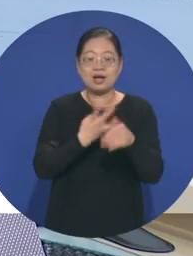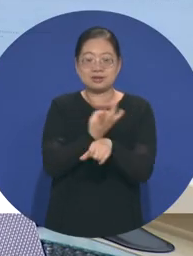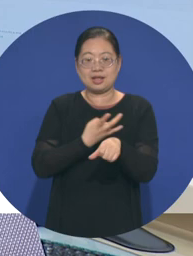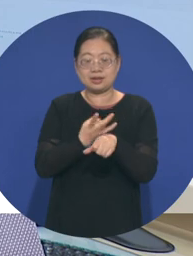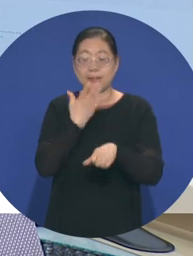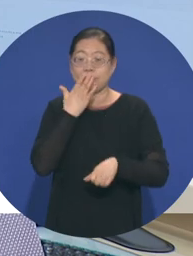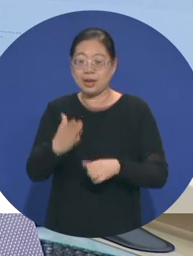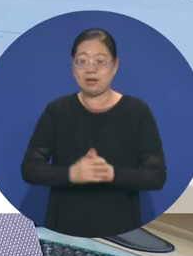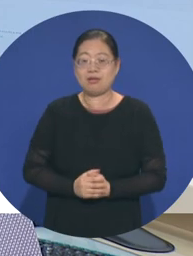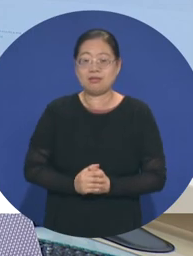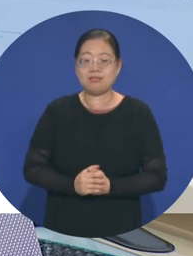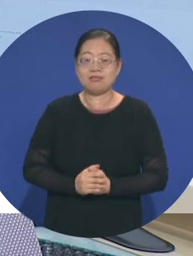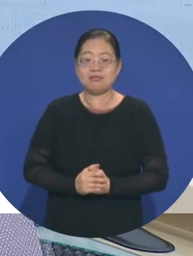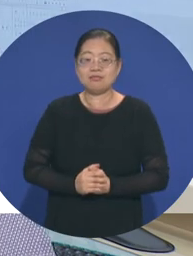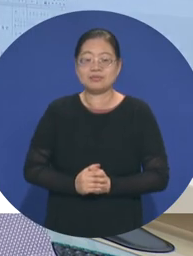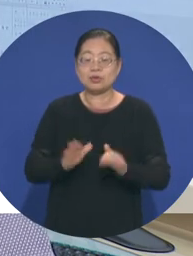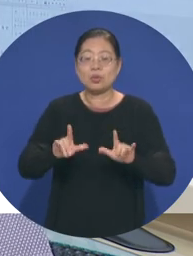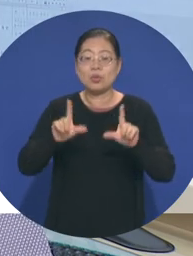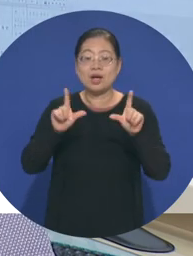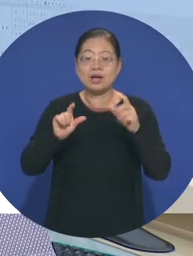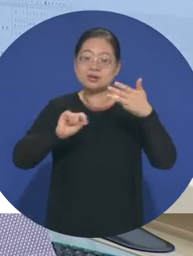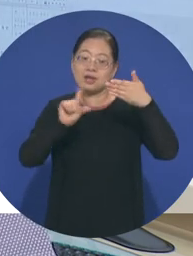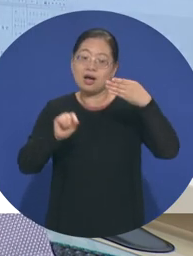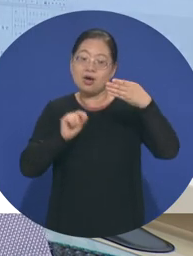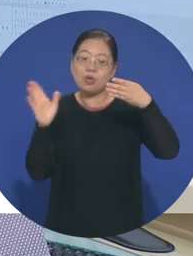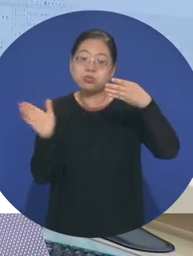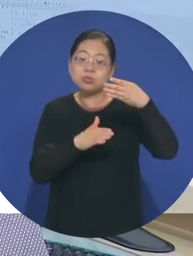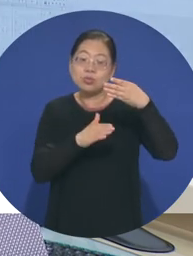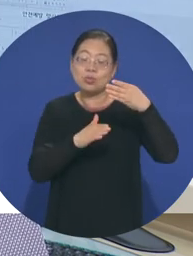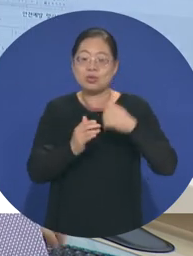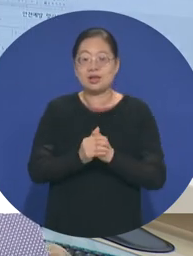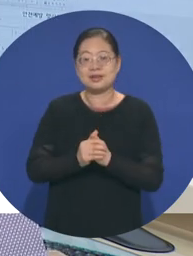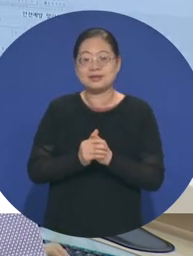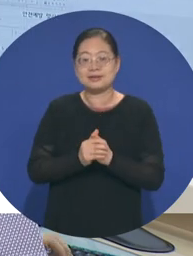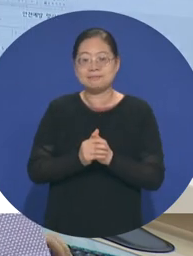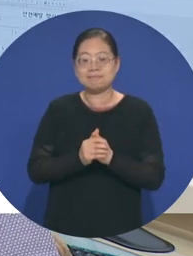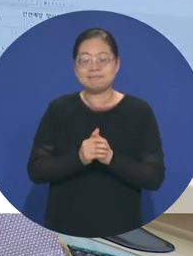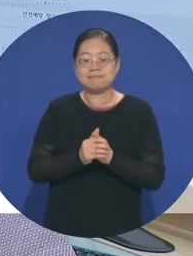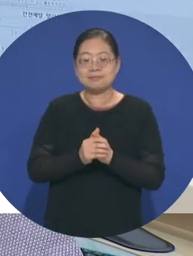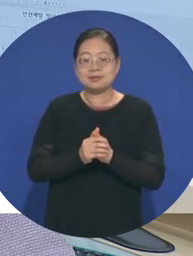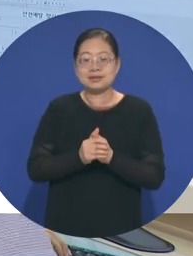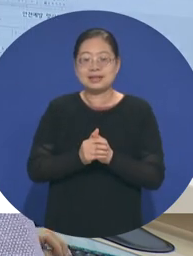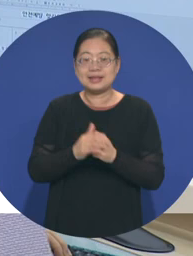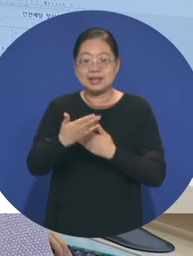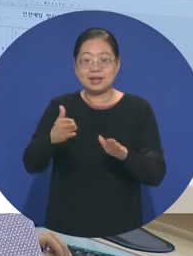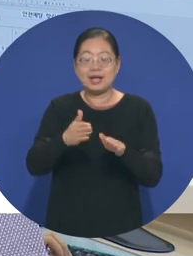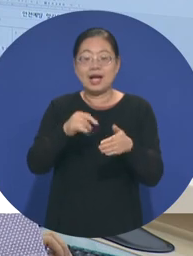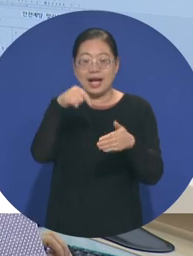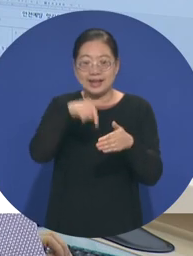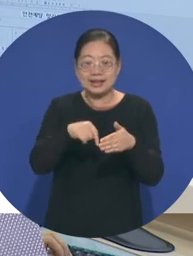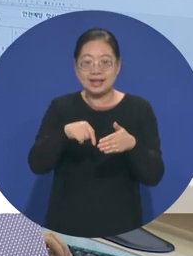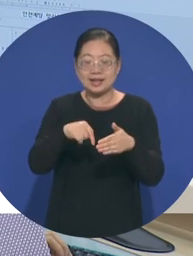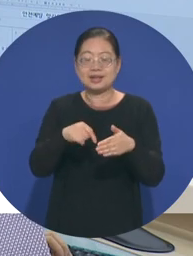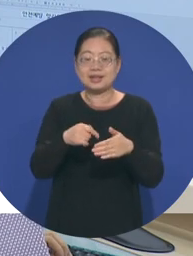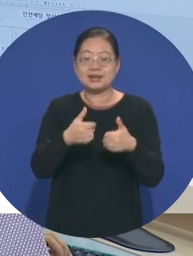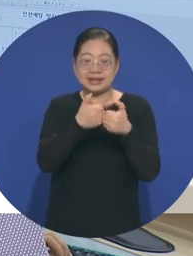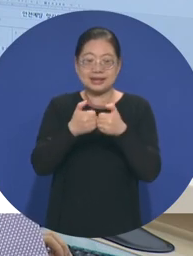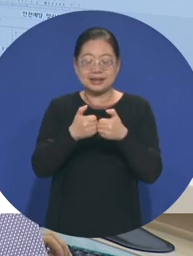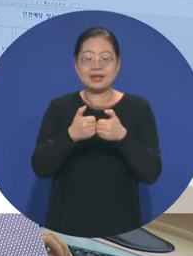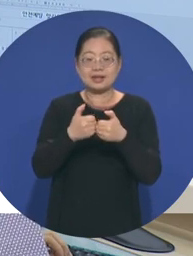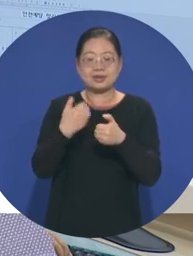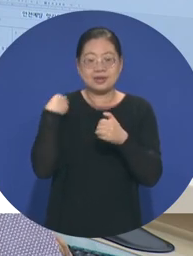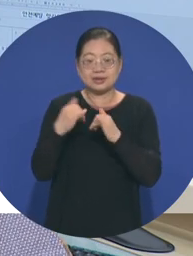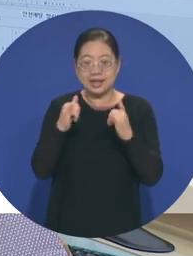신청은 24시간 가능합니다 어 올해 4월부터는 어이 상황실에 상담인력을 상주시켜